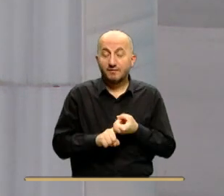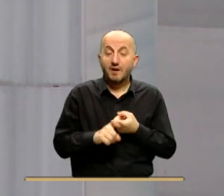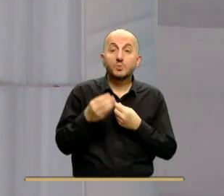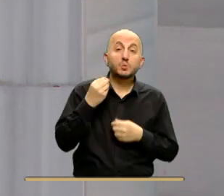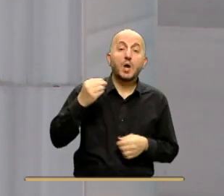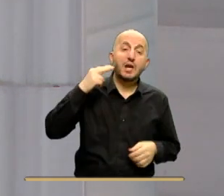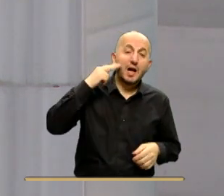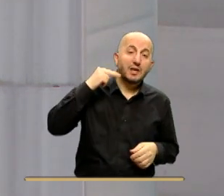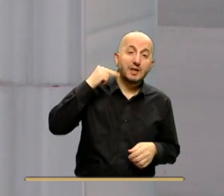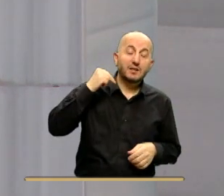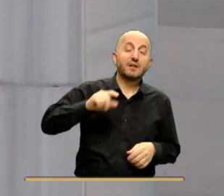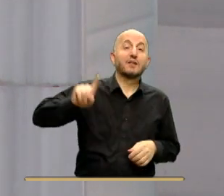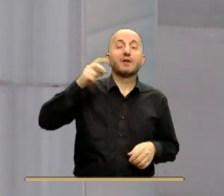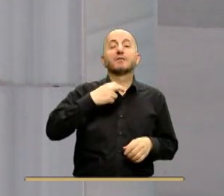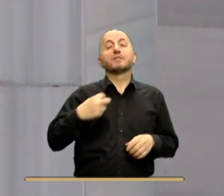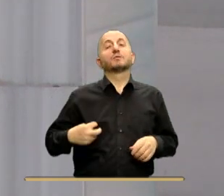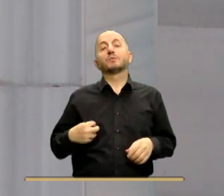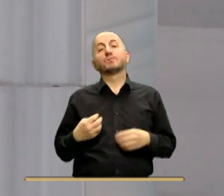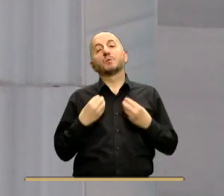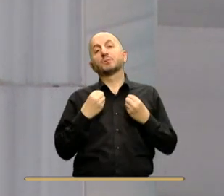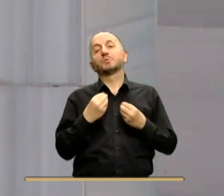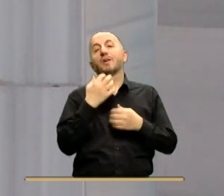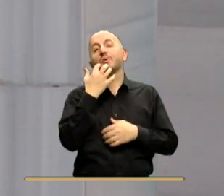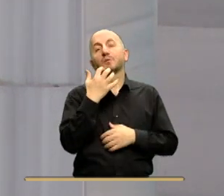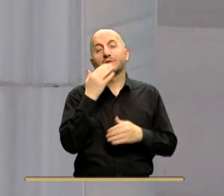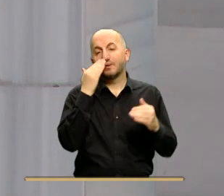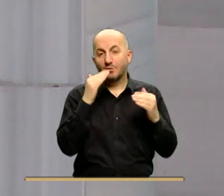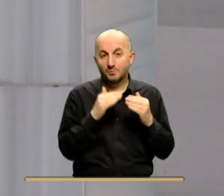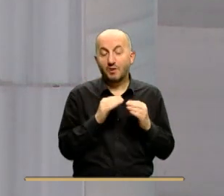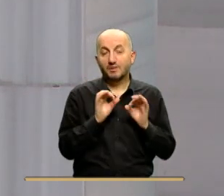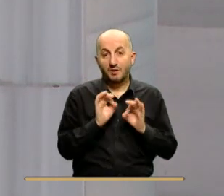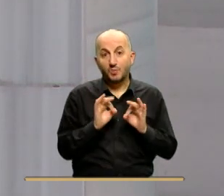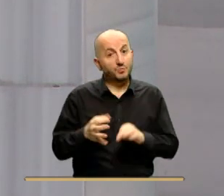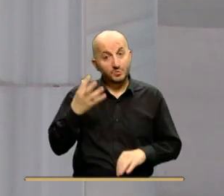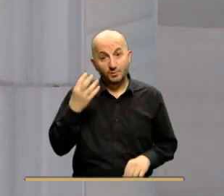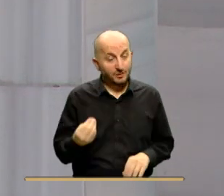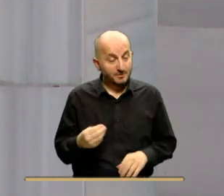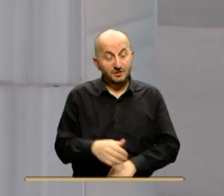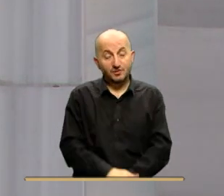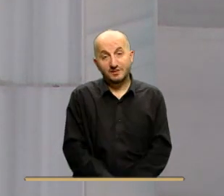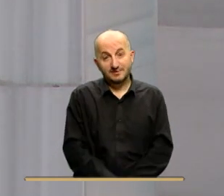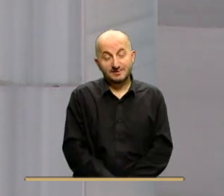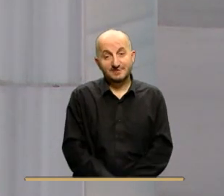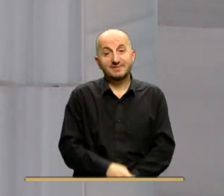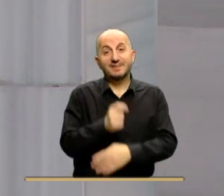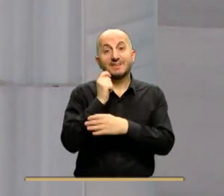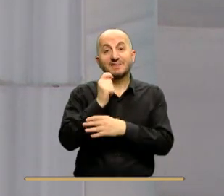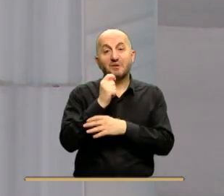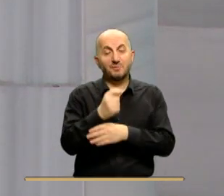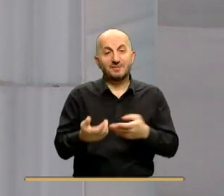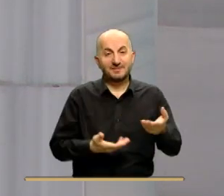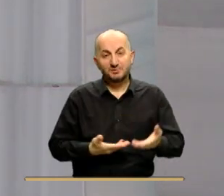güzel ahlak, Allah Resulü'nün bu güzel öğütlerine uymakla mümkün olabilecektir. Tebliğ hizmetini